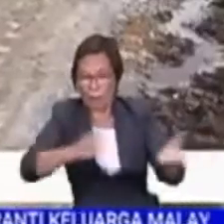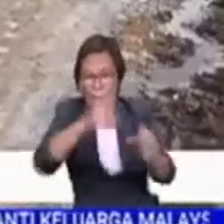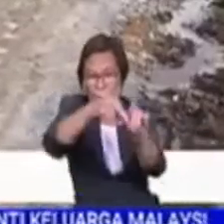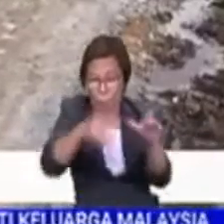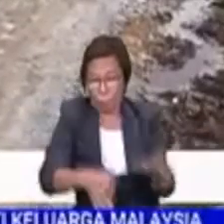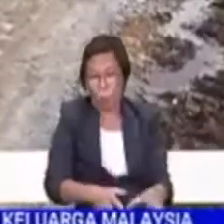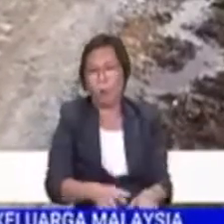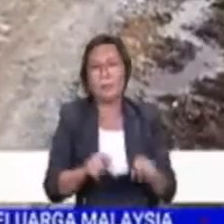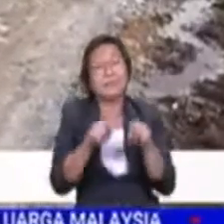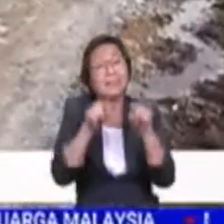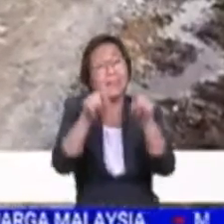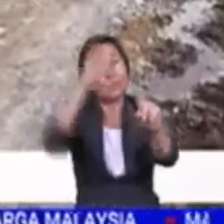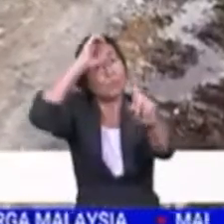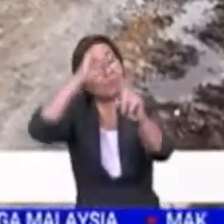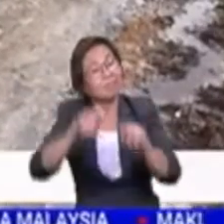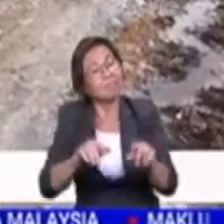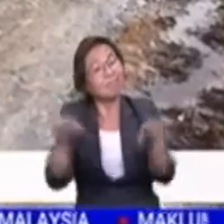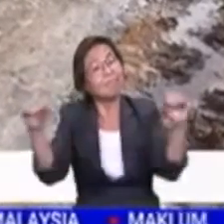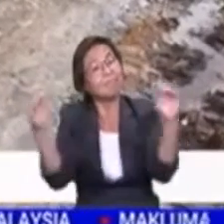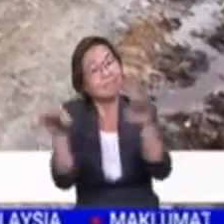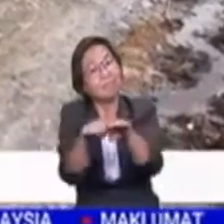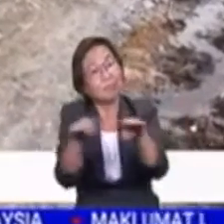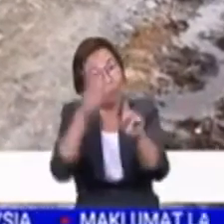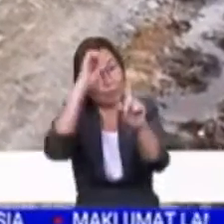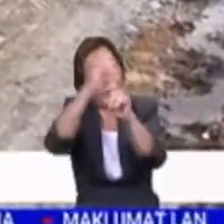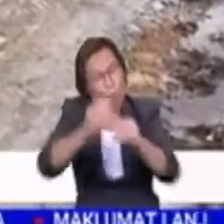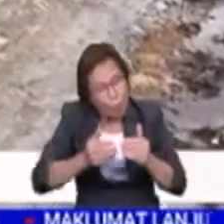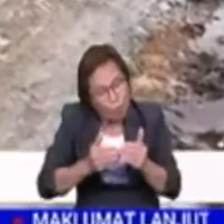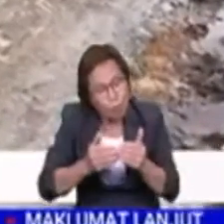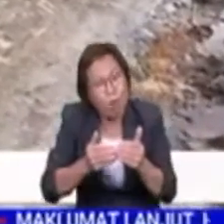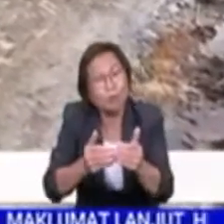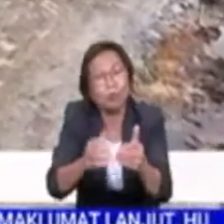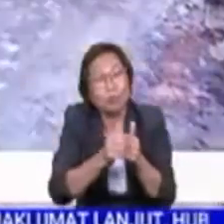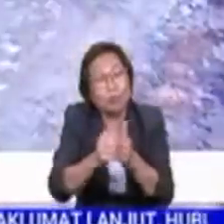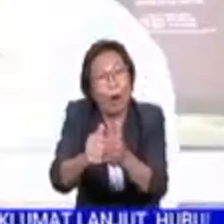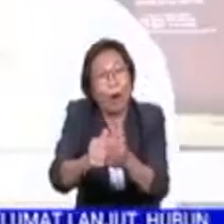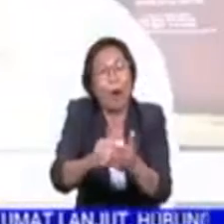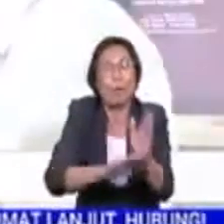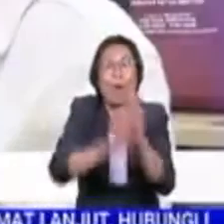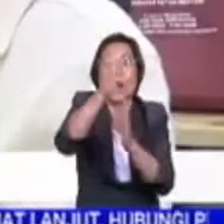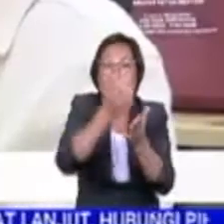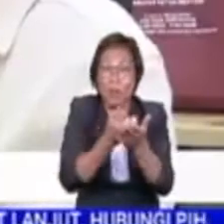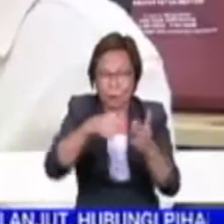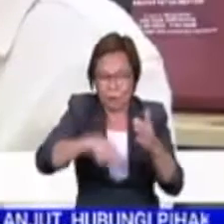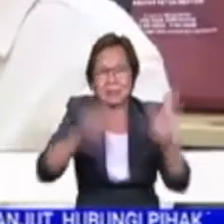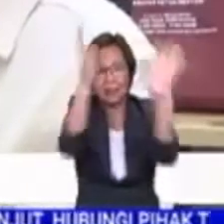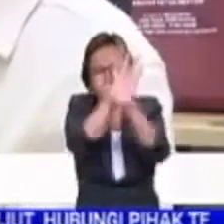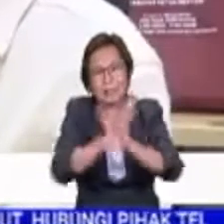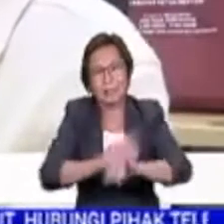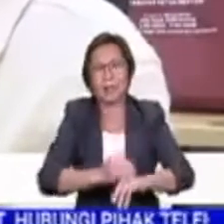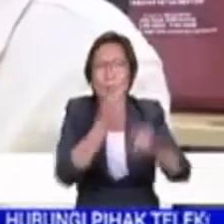penumpang selari dengan objektifnya memacu pertumbuhan ekonomi bumi Kenyalang. Pembinaan